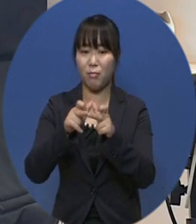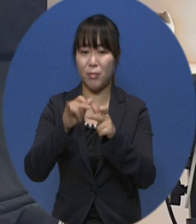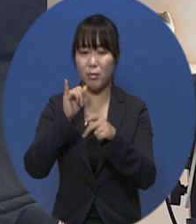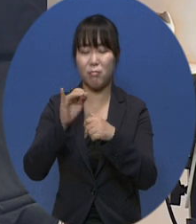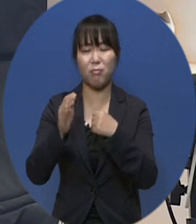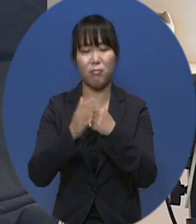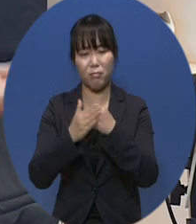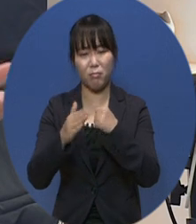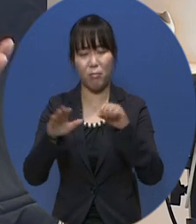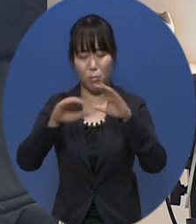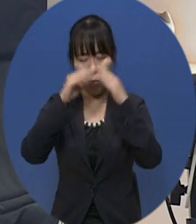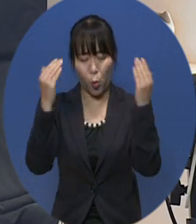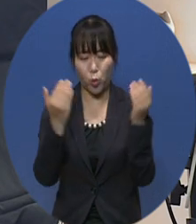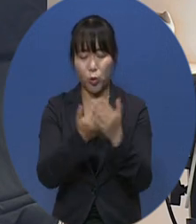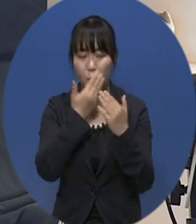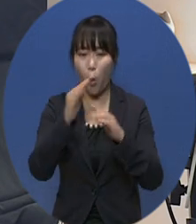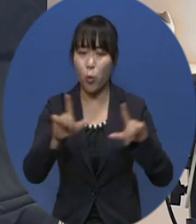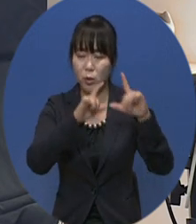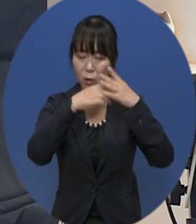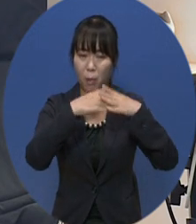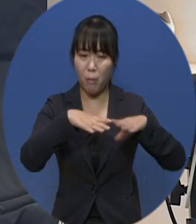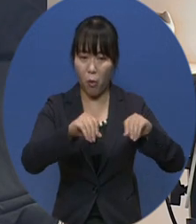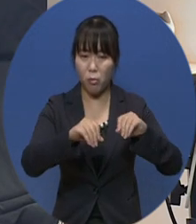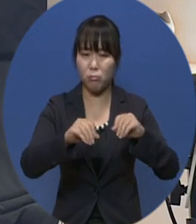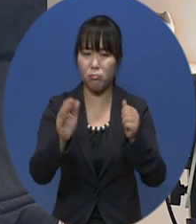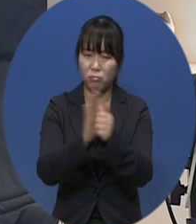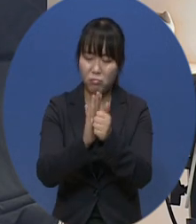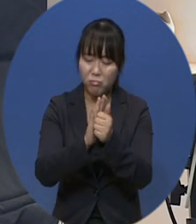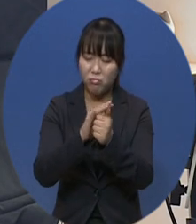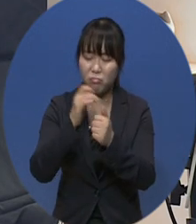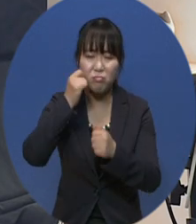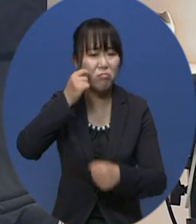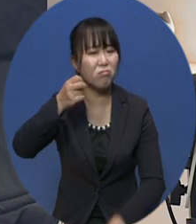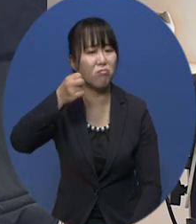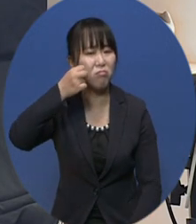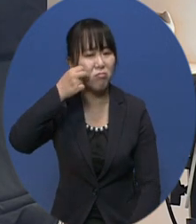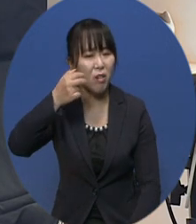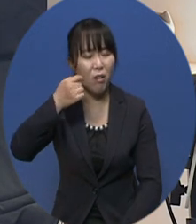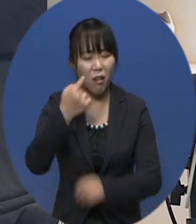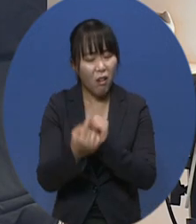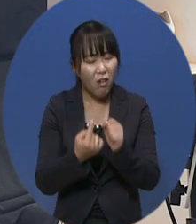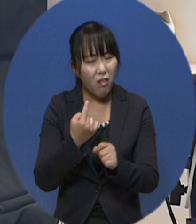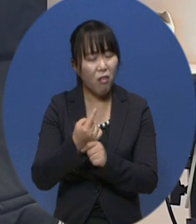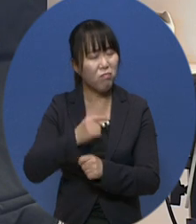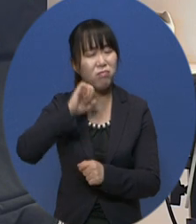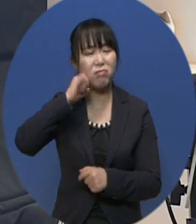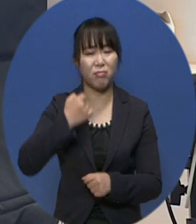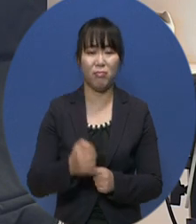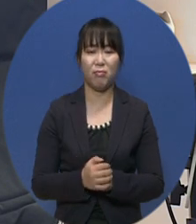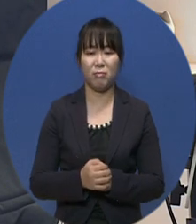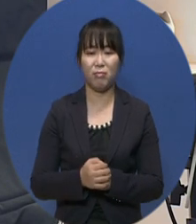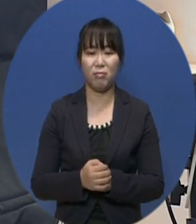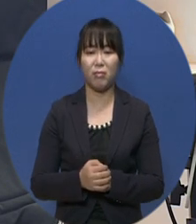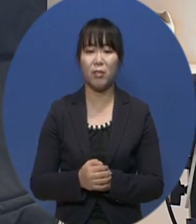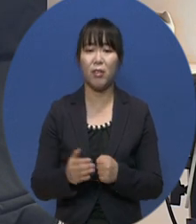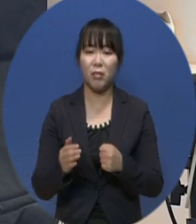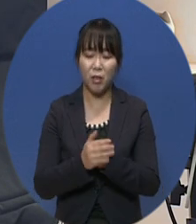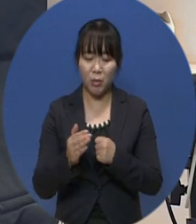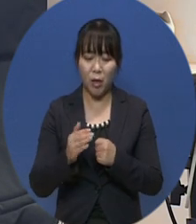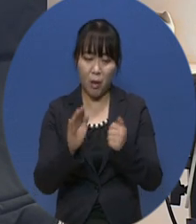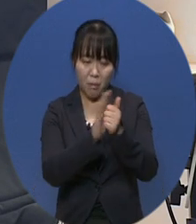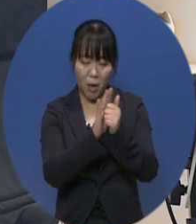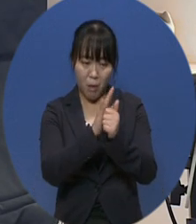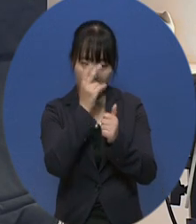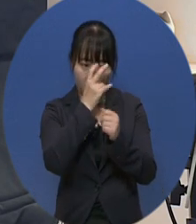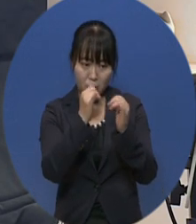했다고 모든 생업을 접고 간병을 뭐 6개월, 1년을 하기는 사실 거의 어렵습니다. 네. 그렇다고 이제 간병인을